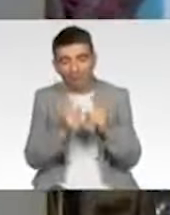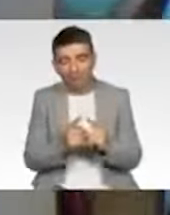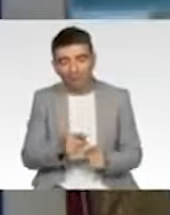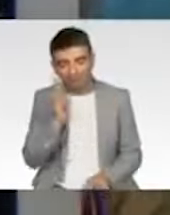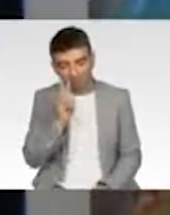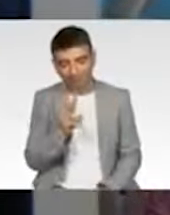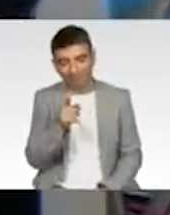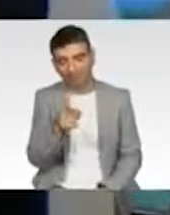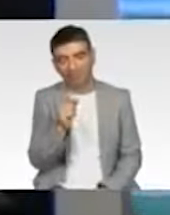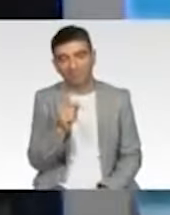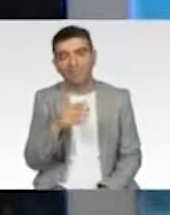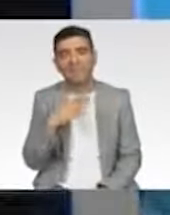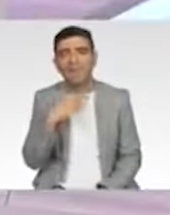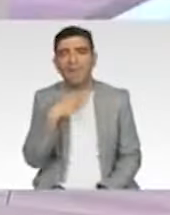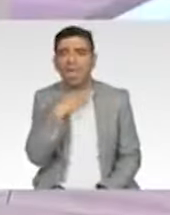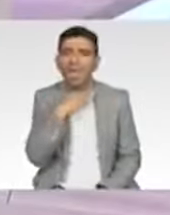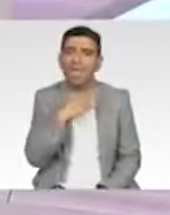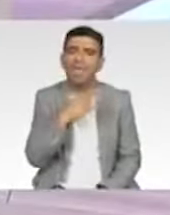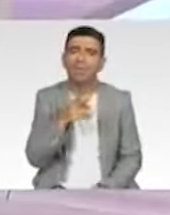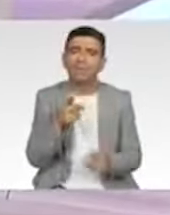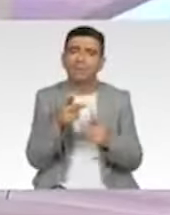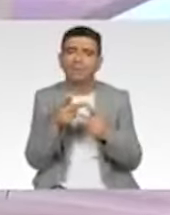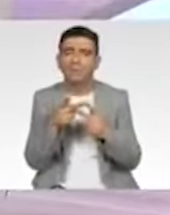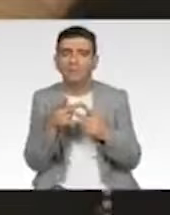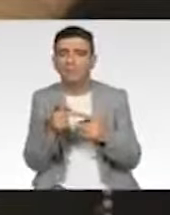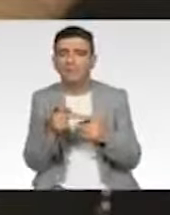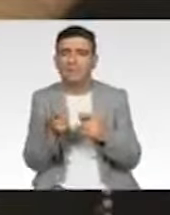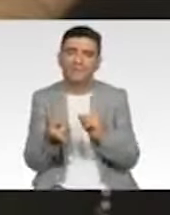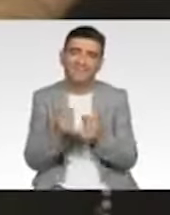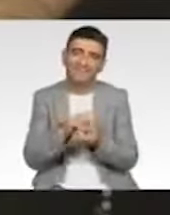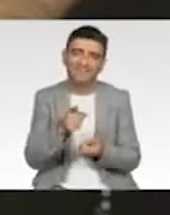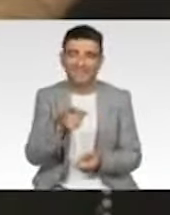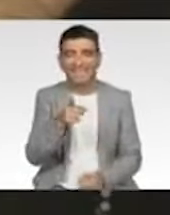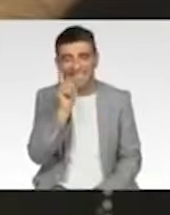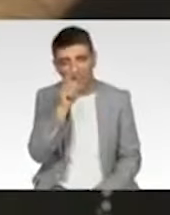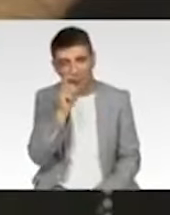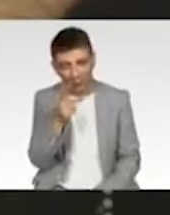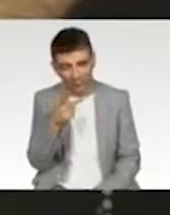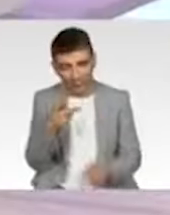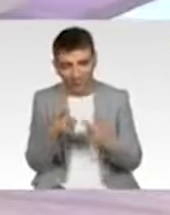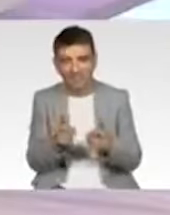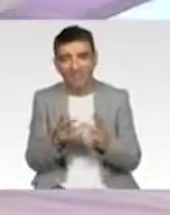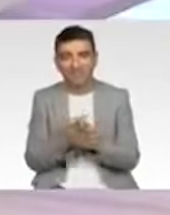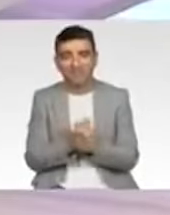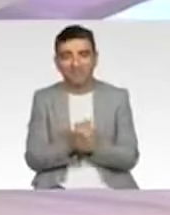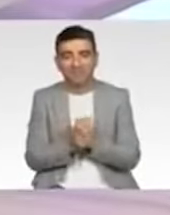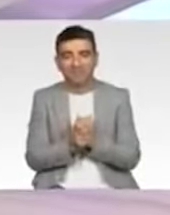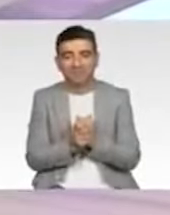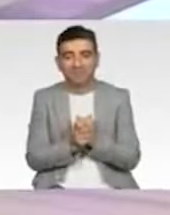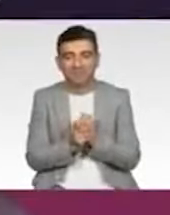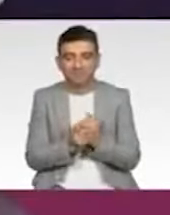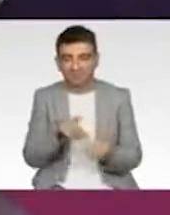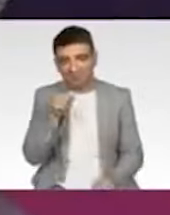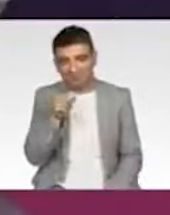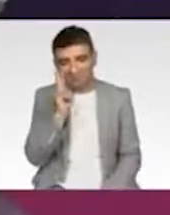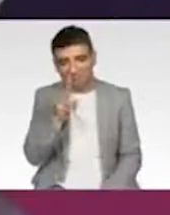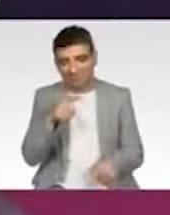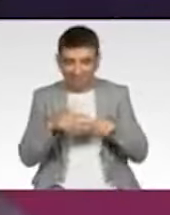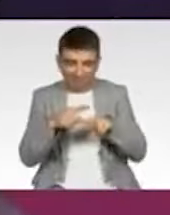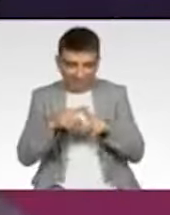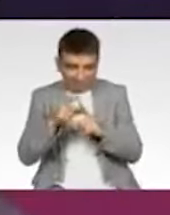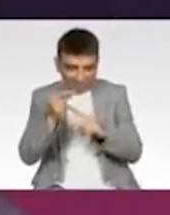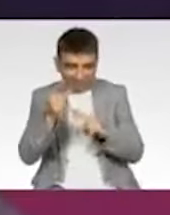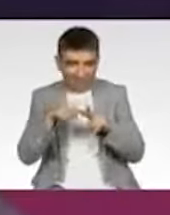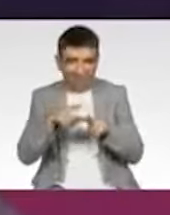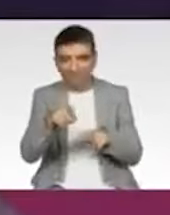Böyle ama et yerine de tavuk kullanabilir. Yapma abi. Bunu gösterince Fadila'nın